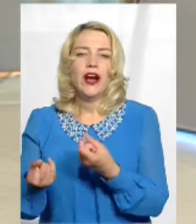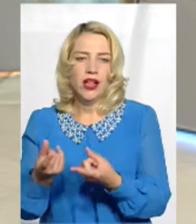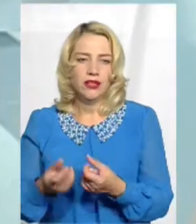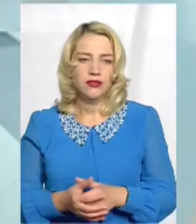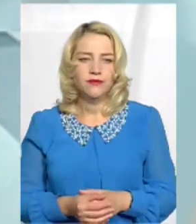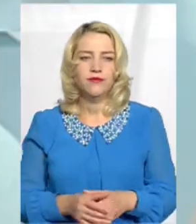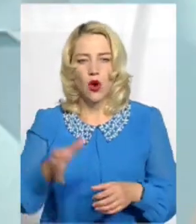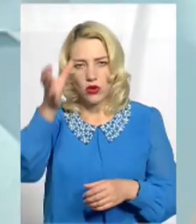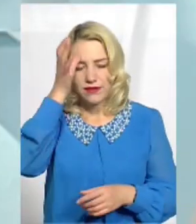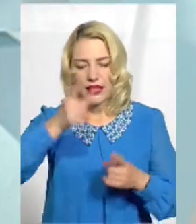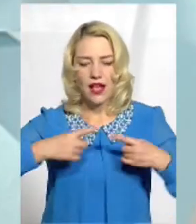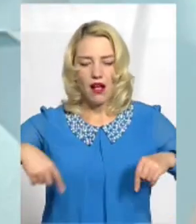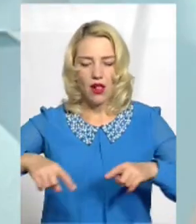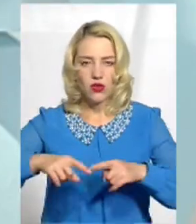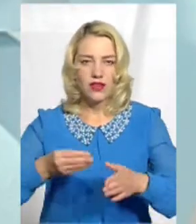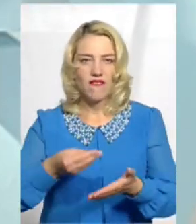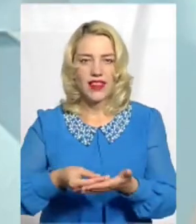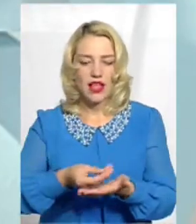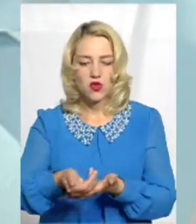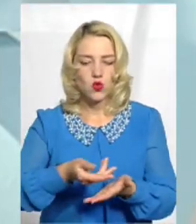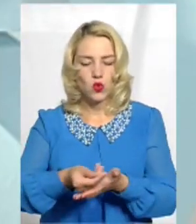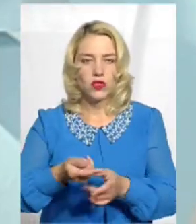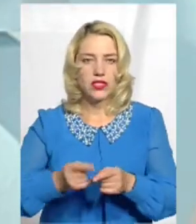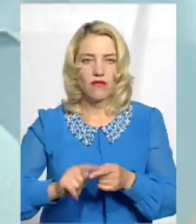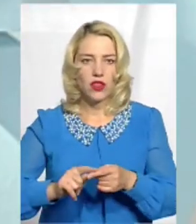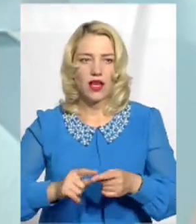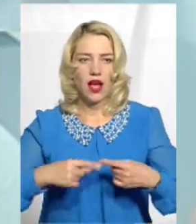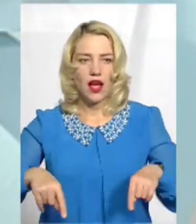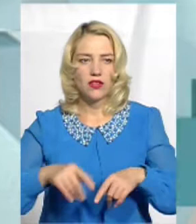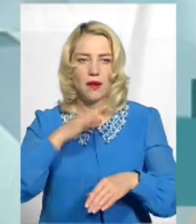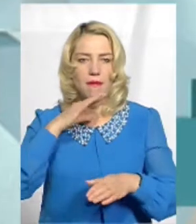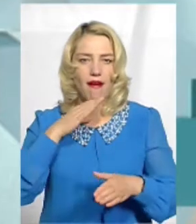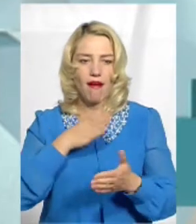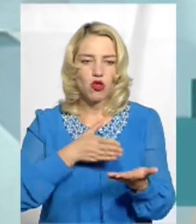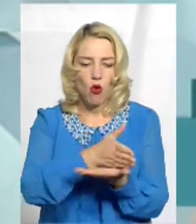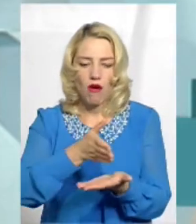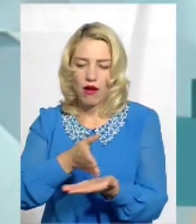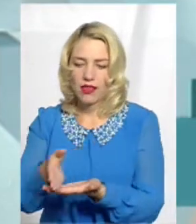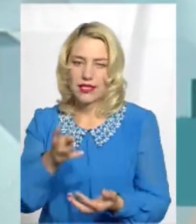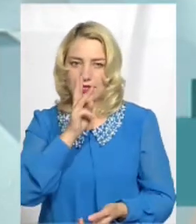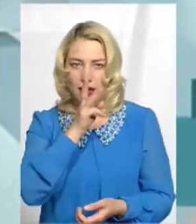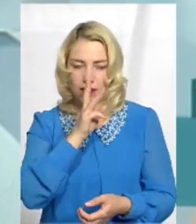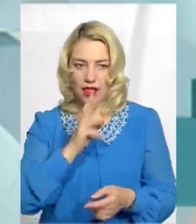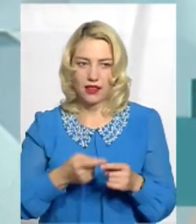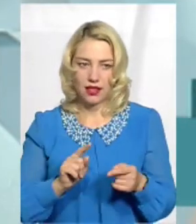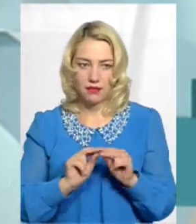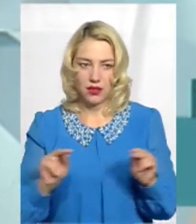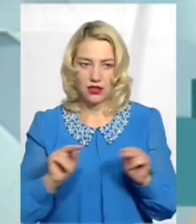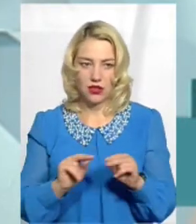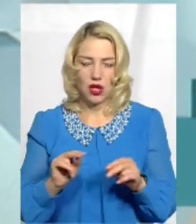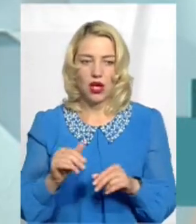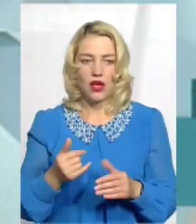розказати? Освітня галузь фінансується, це дійсно галузь є такою багатоканальною. Заробітна плата педагогічних